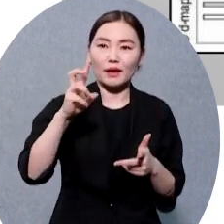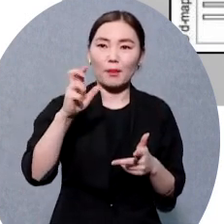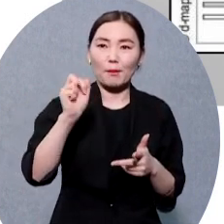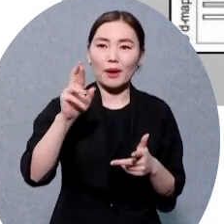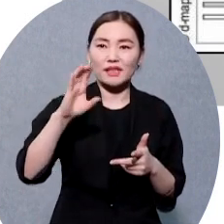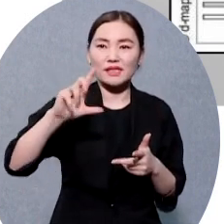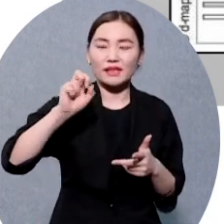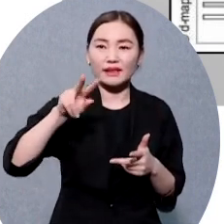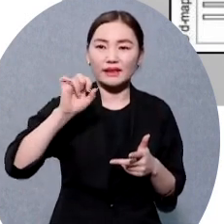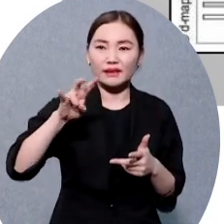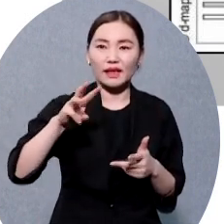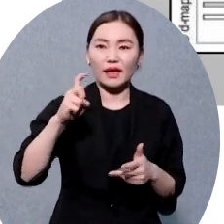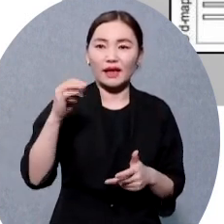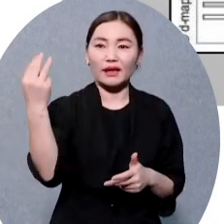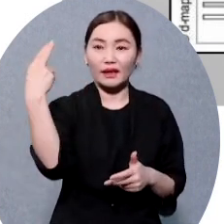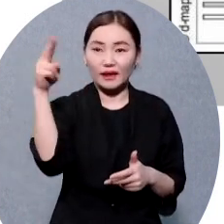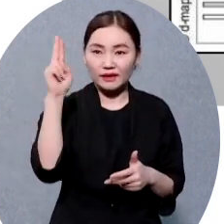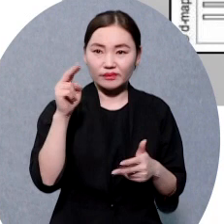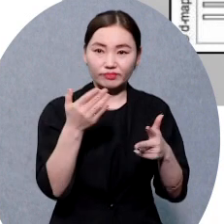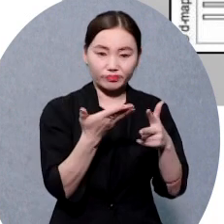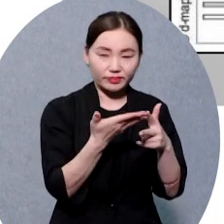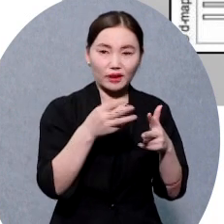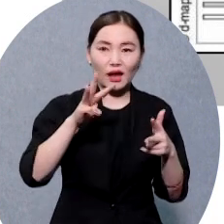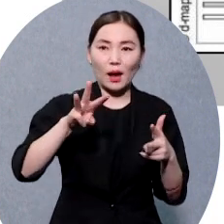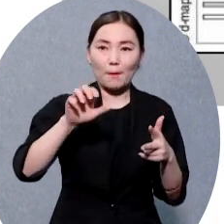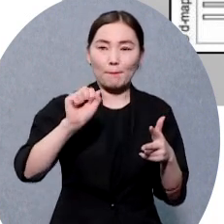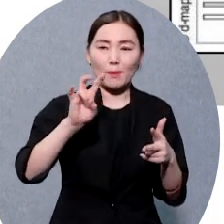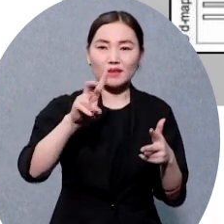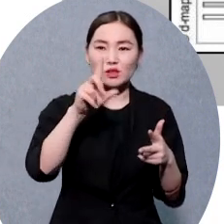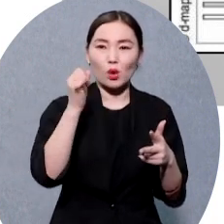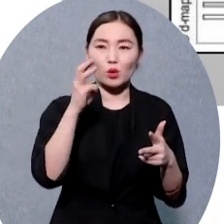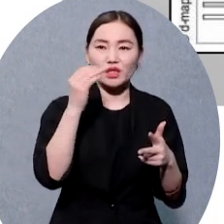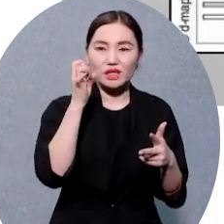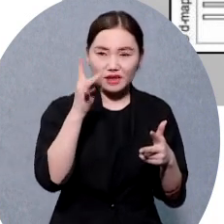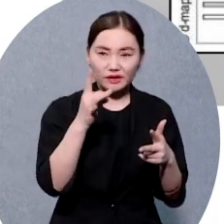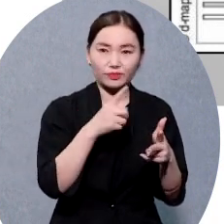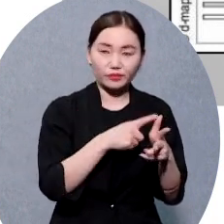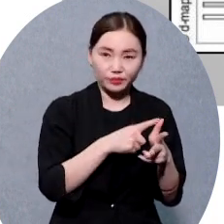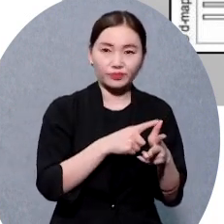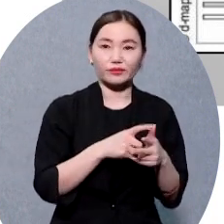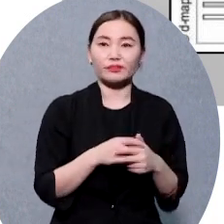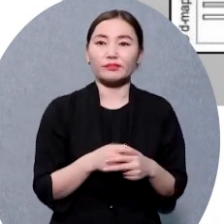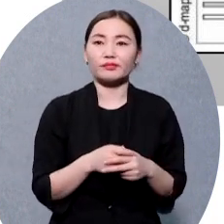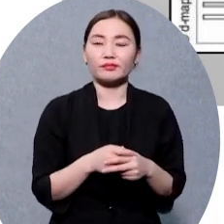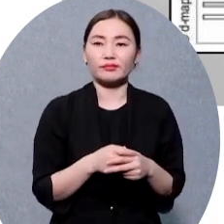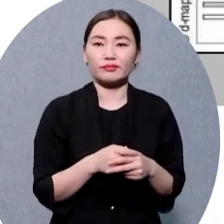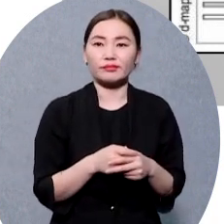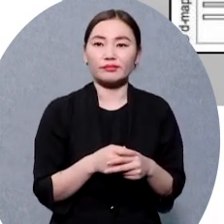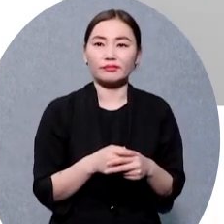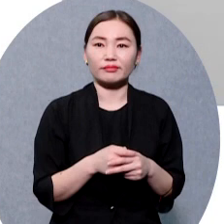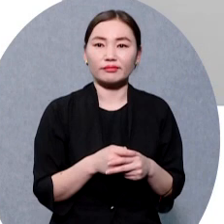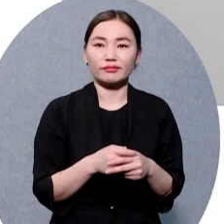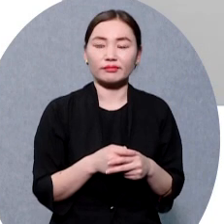Сэлэнг аймагт байна. За Манчжир хийд бол Төв аймгийн ойролцоо байна гэж ингэж хариулсан бол таны хариулт бол зөв байна гэсэн